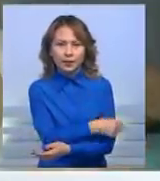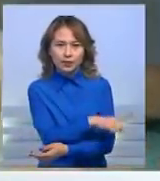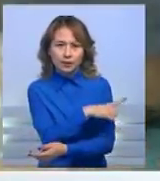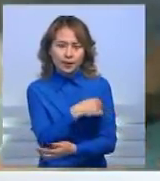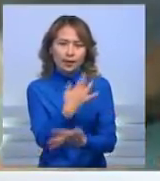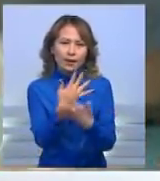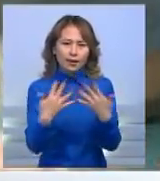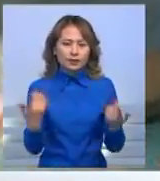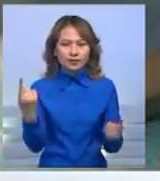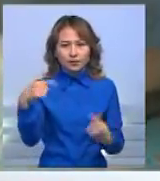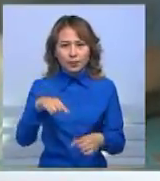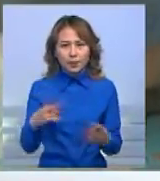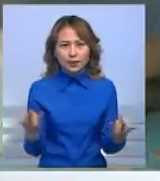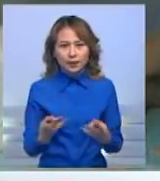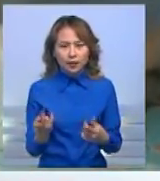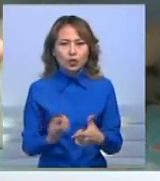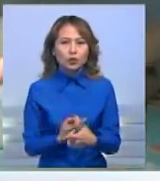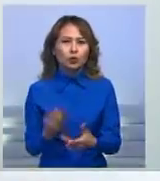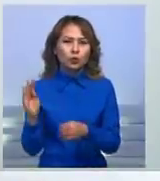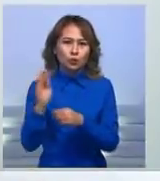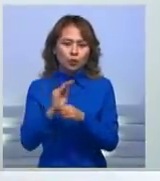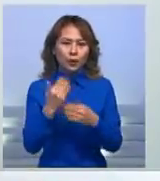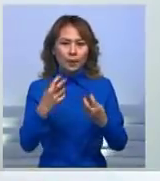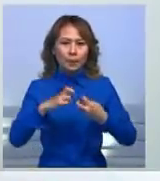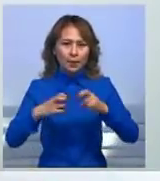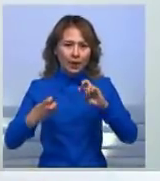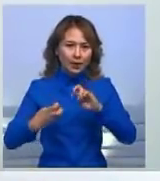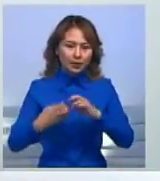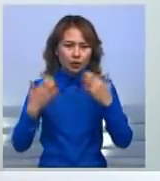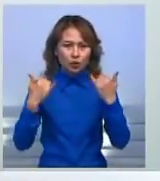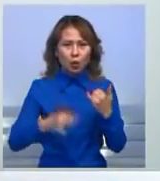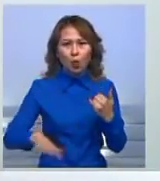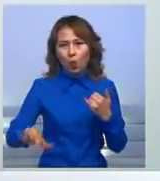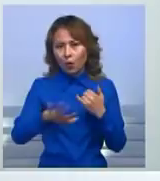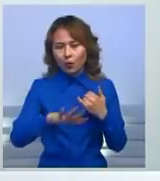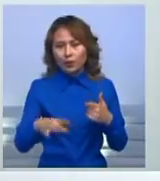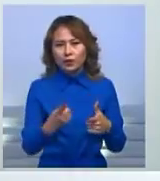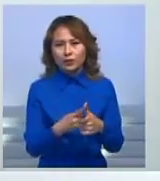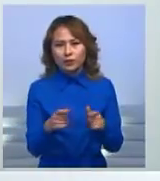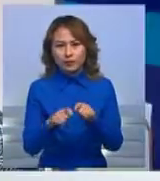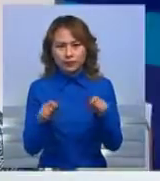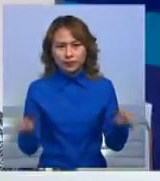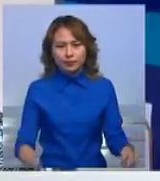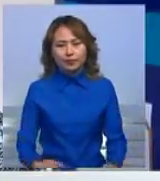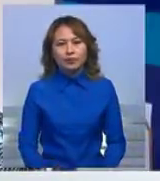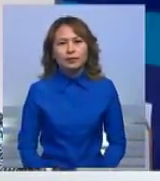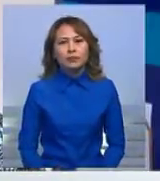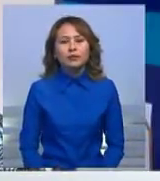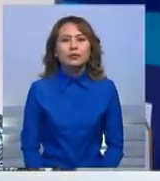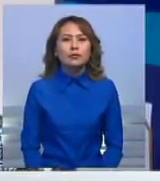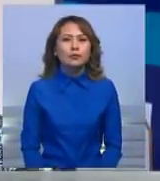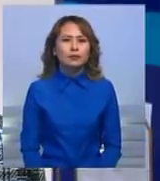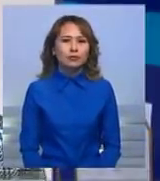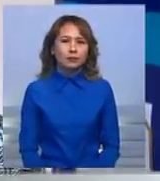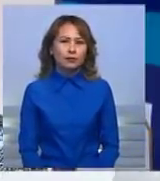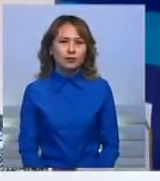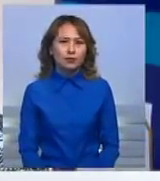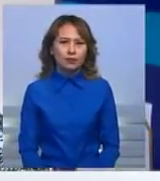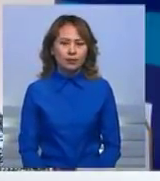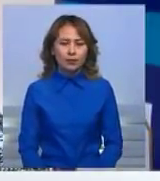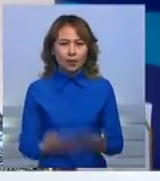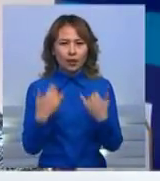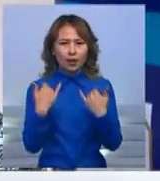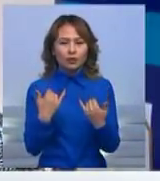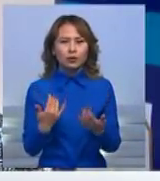талаптарға сай болуы тиіс. Сондықтан бұл мәселе қазір облыстық деңгейде қаралып жатыр. Қазір екі нұсқасы бар. Жаңа